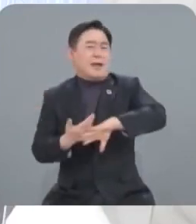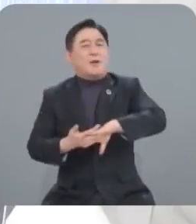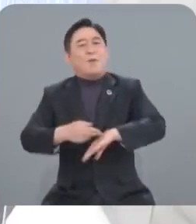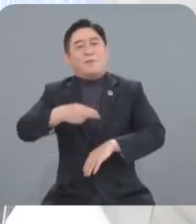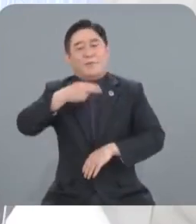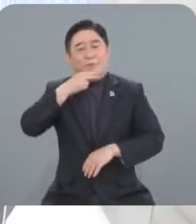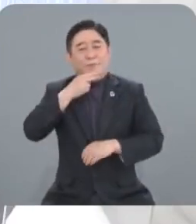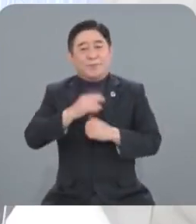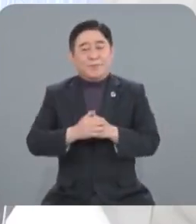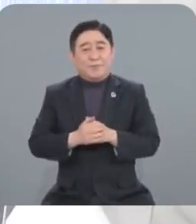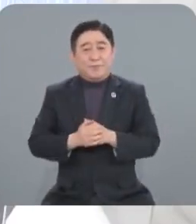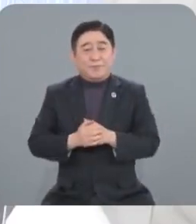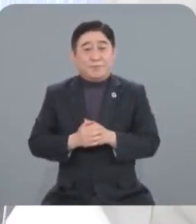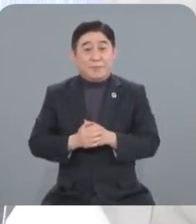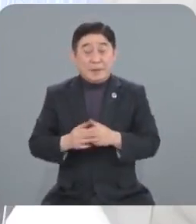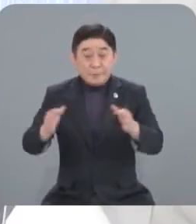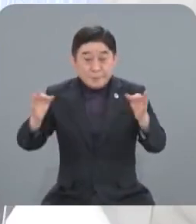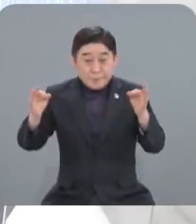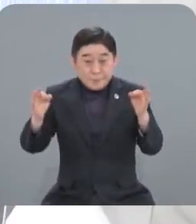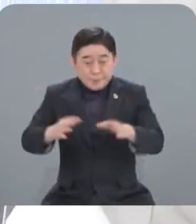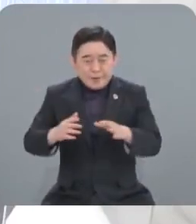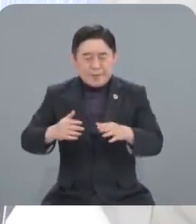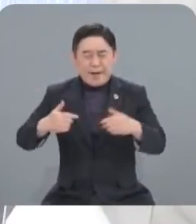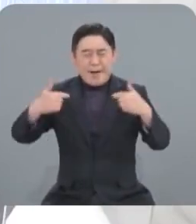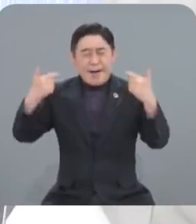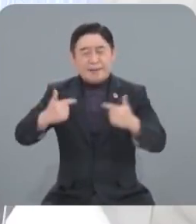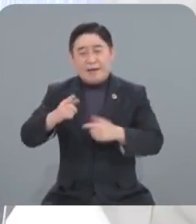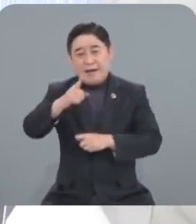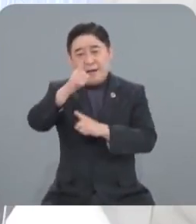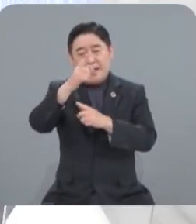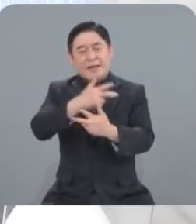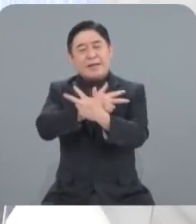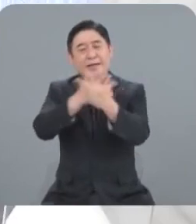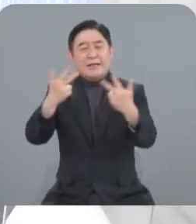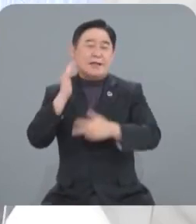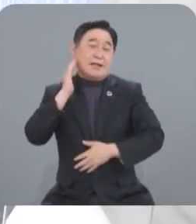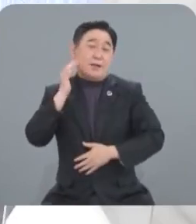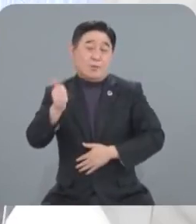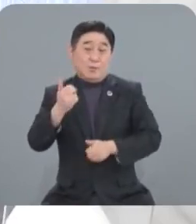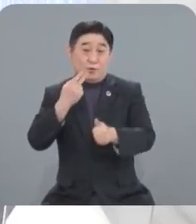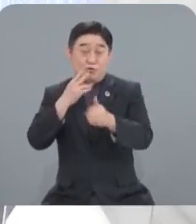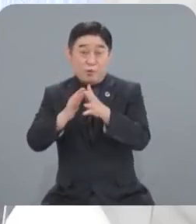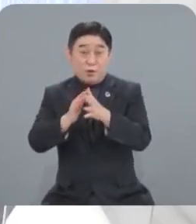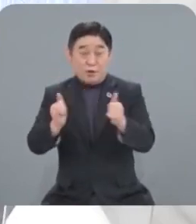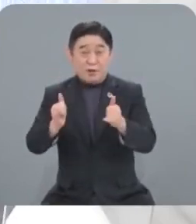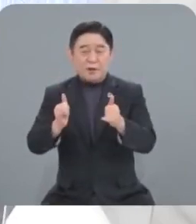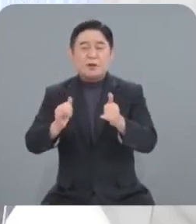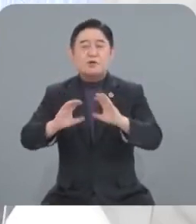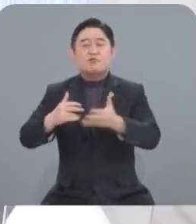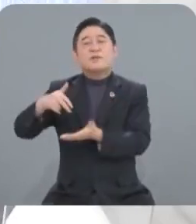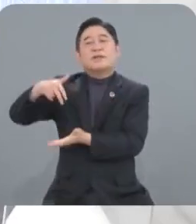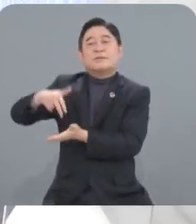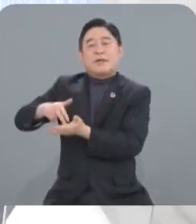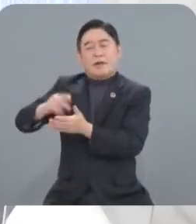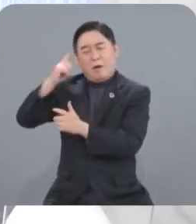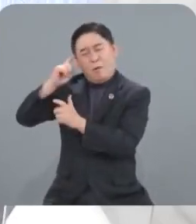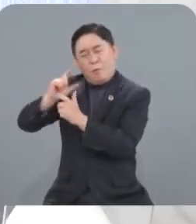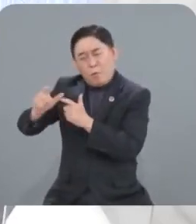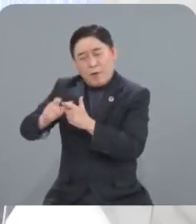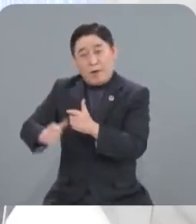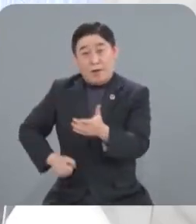것이 없습니다 그 순간마다 이제 멍 대통령 후보 년 누구보다 국민의 편해서 고민하고